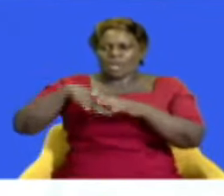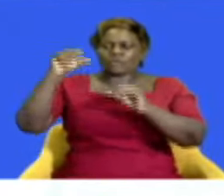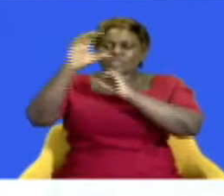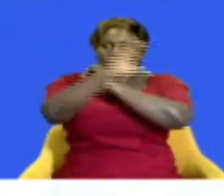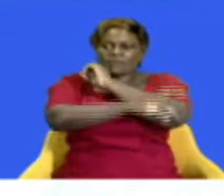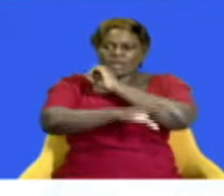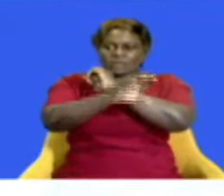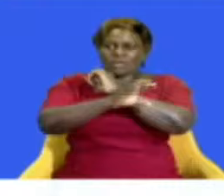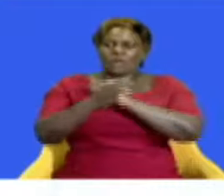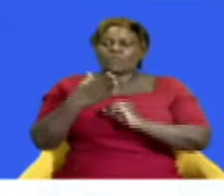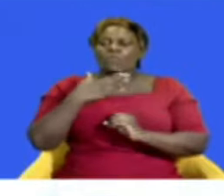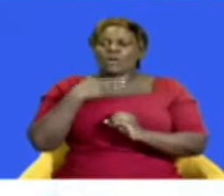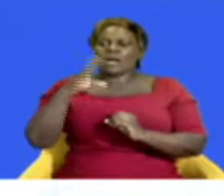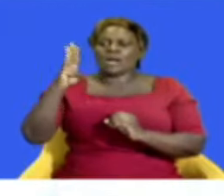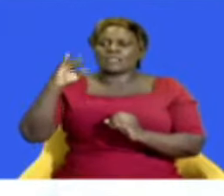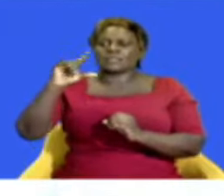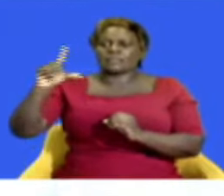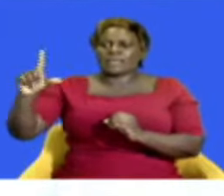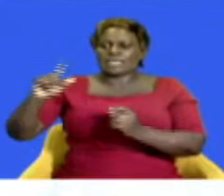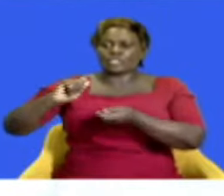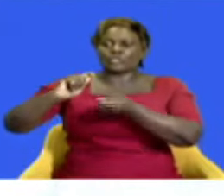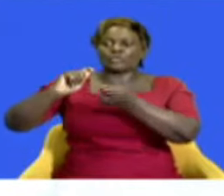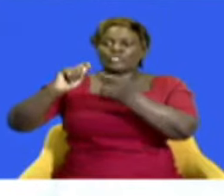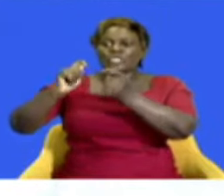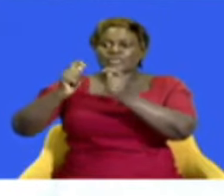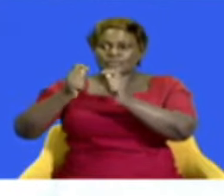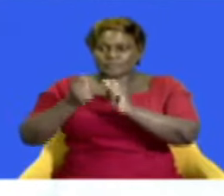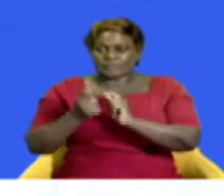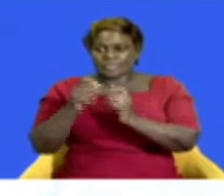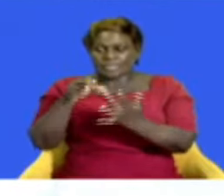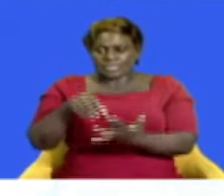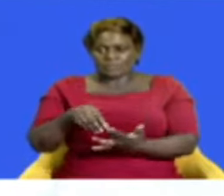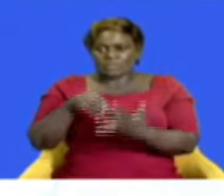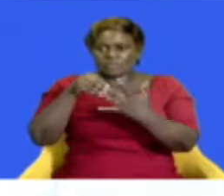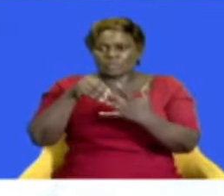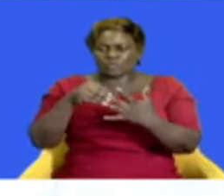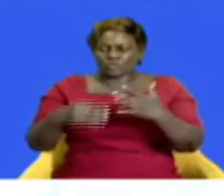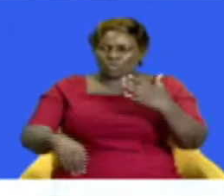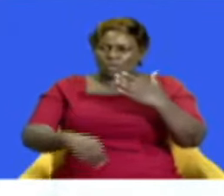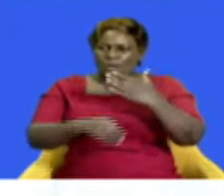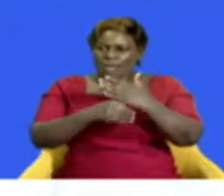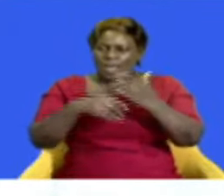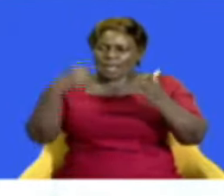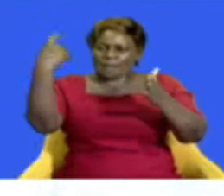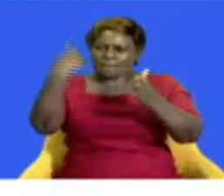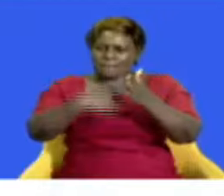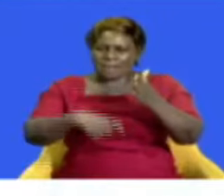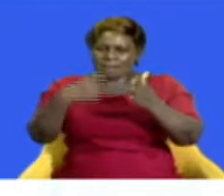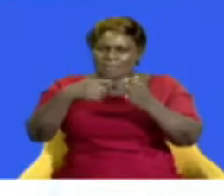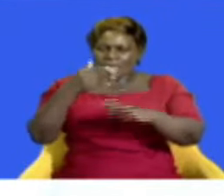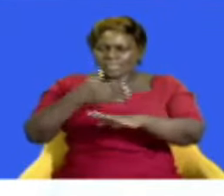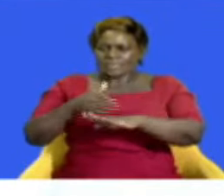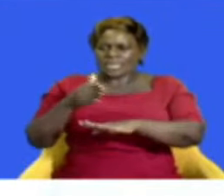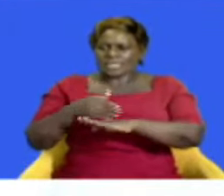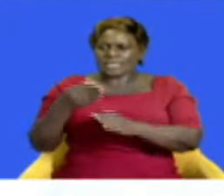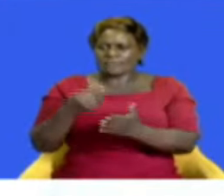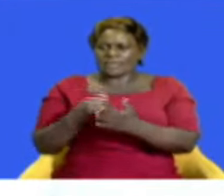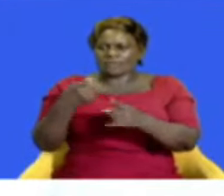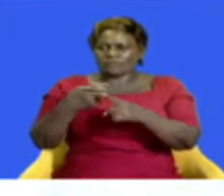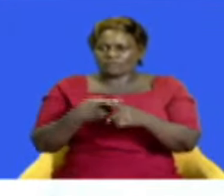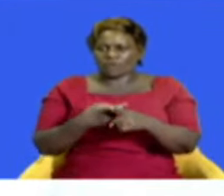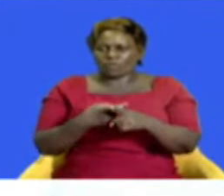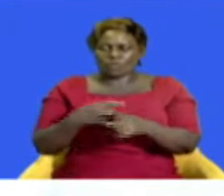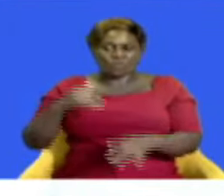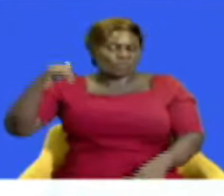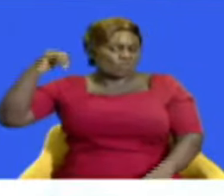nchi wakitaka mswada huo kufanyiwa mabadiliko, hasa kuhusu kuongeza ushuru wa kutuma pesa kupitia njia